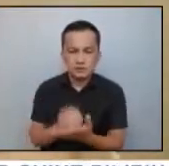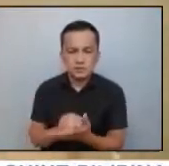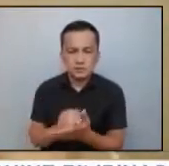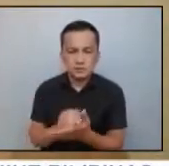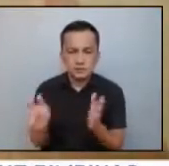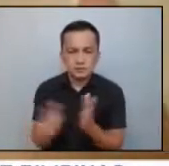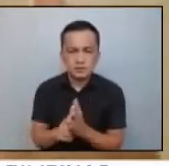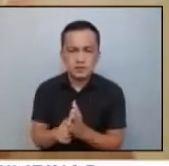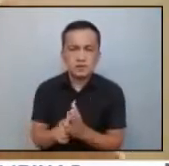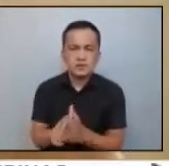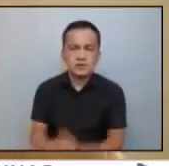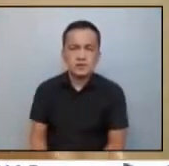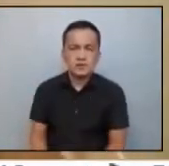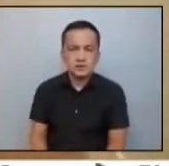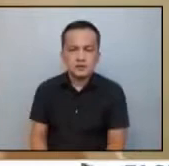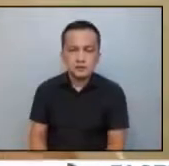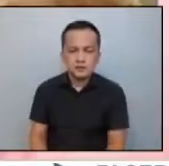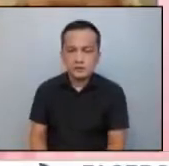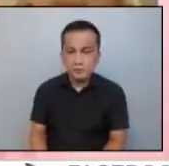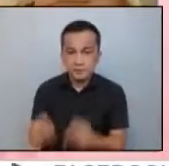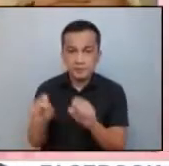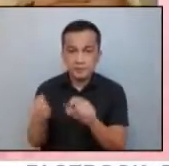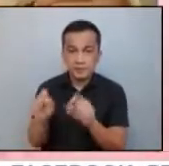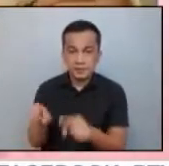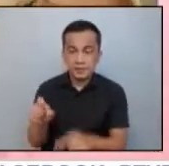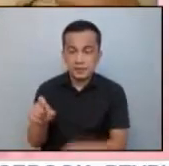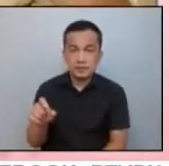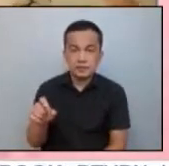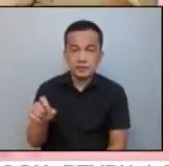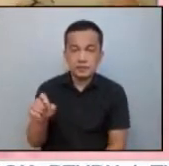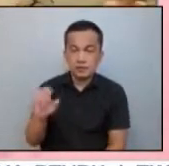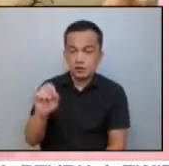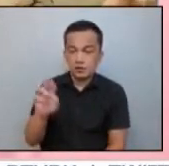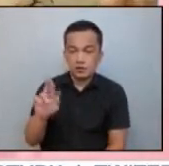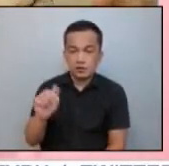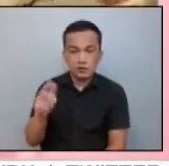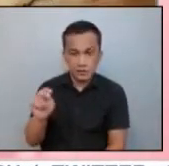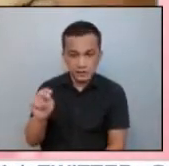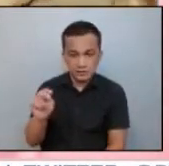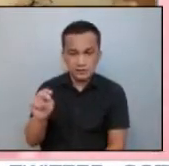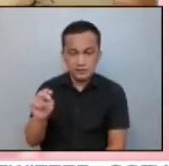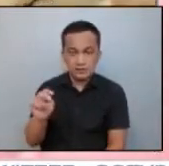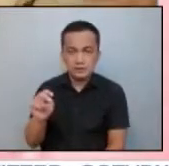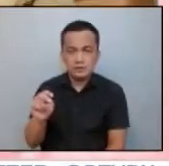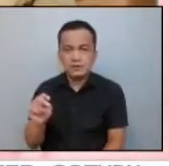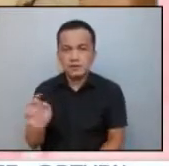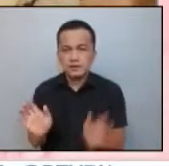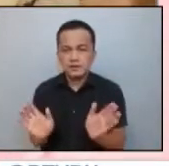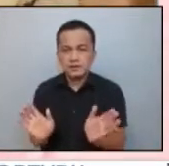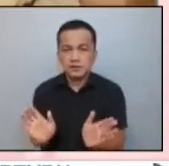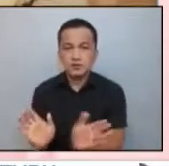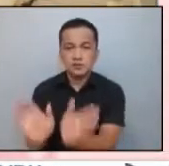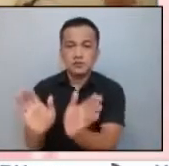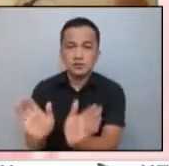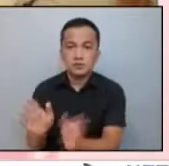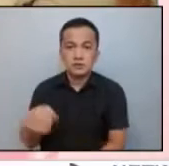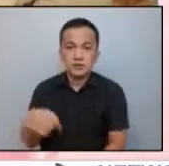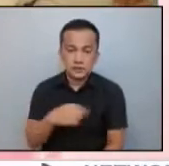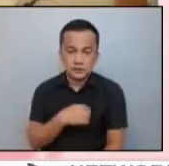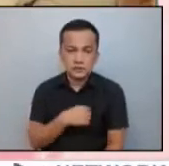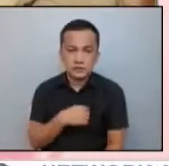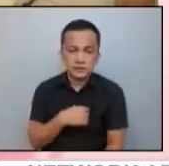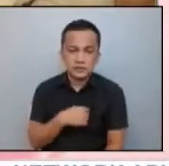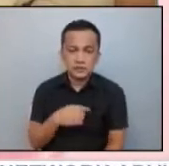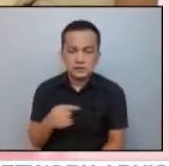no, ng organ trafficking. Kaya po, pinupush po natin ng husto ito pong deceased